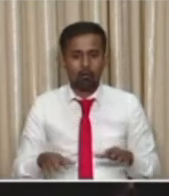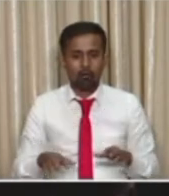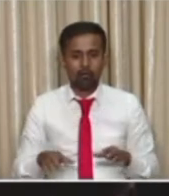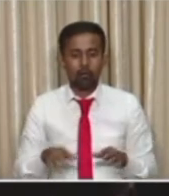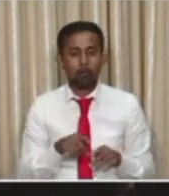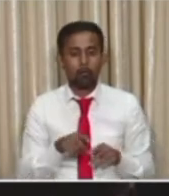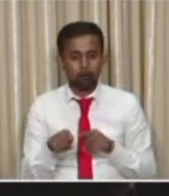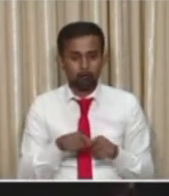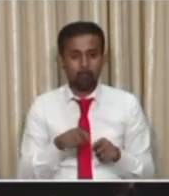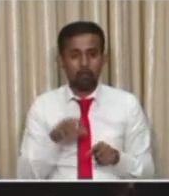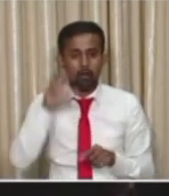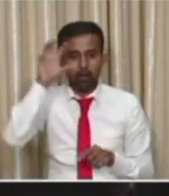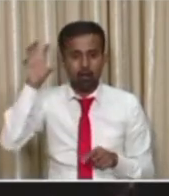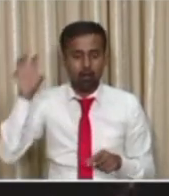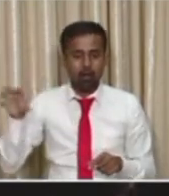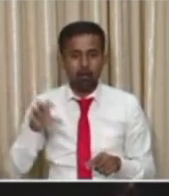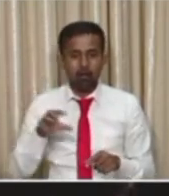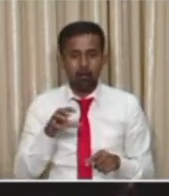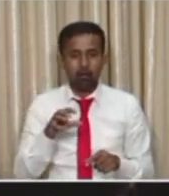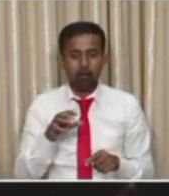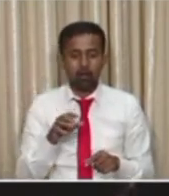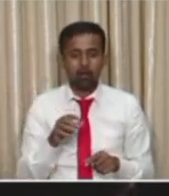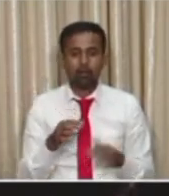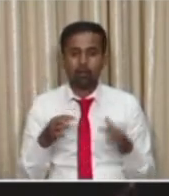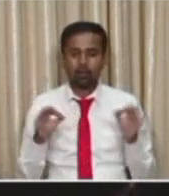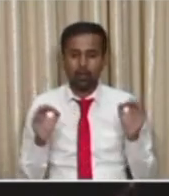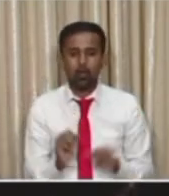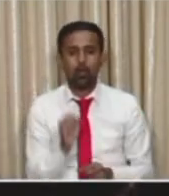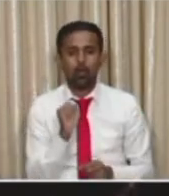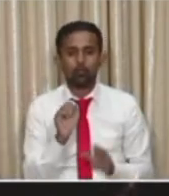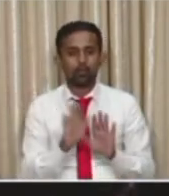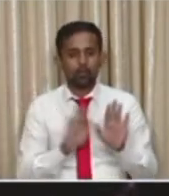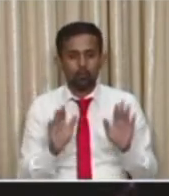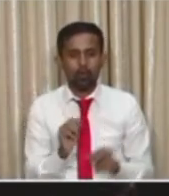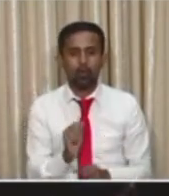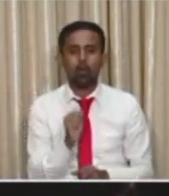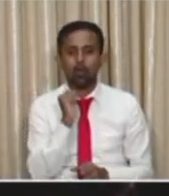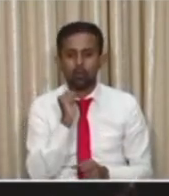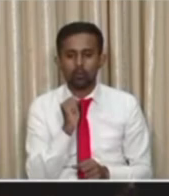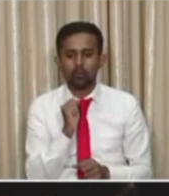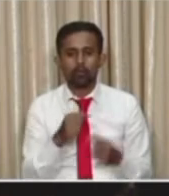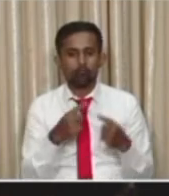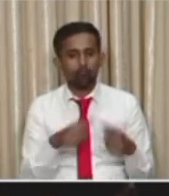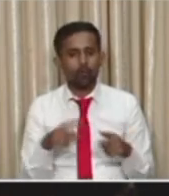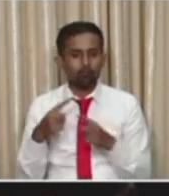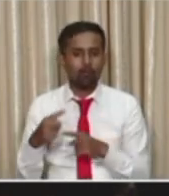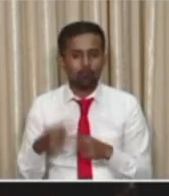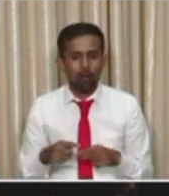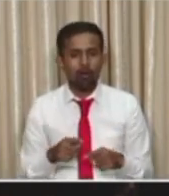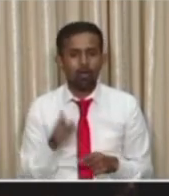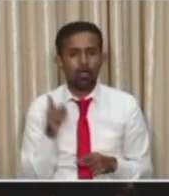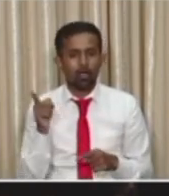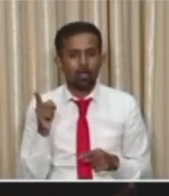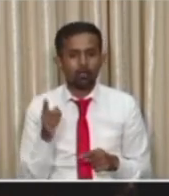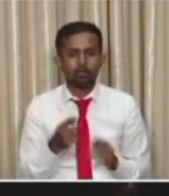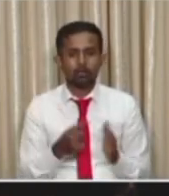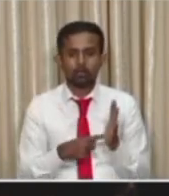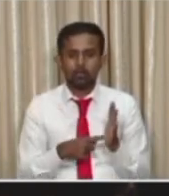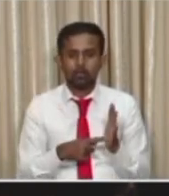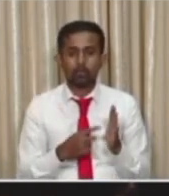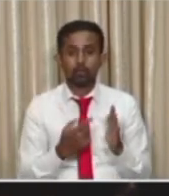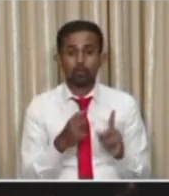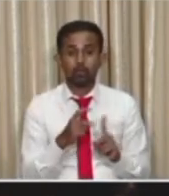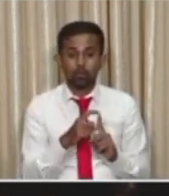இந்த ஊடகங்களை முகாமை செய்வதற்கான கட்டுப்பாடுகள் இருக்கின்றனவா? அல்லது ஏனைய விடயங்களிலே அங்கே இருக்கின்ற இறுக்கமான சட்டங்கள் என்ன என்பதை நாம் நிச்சயமாக பாராட்ட வேண்டும்.